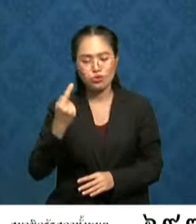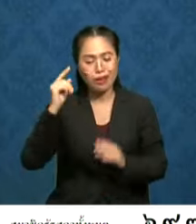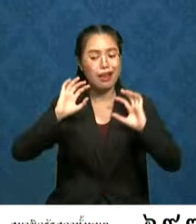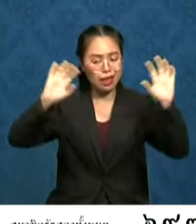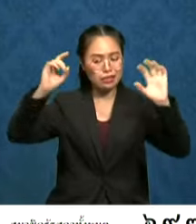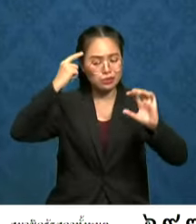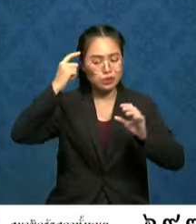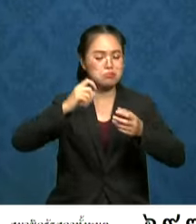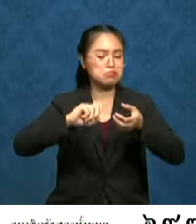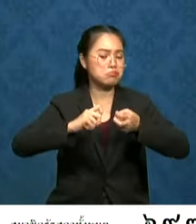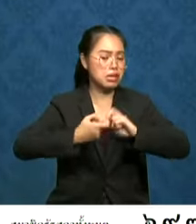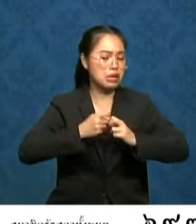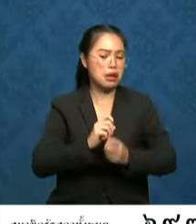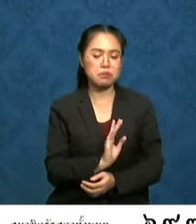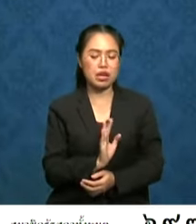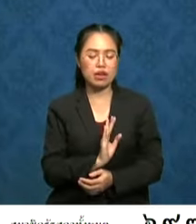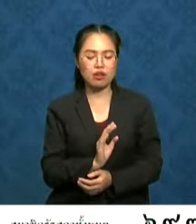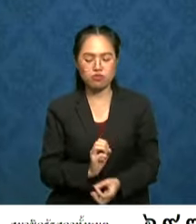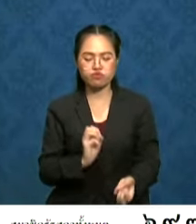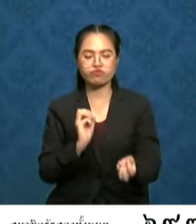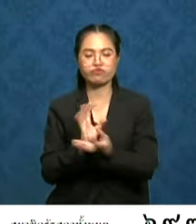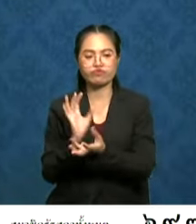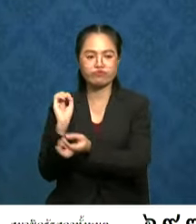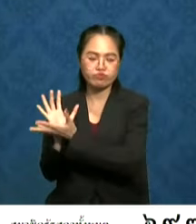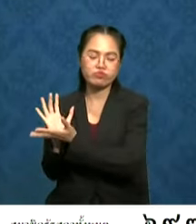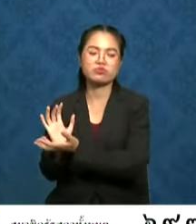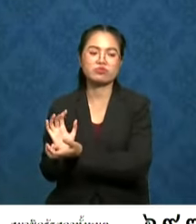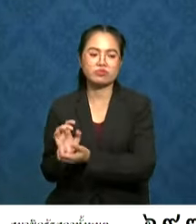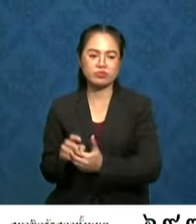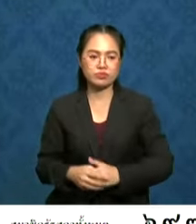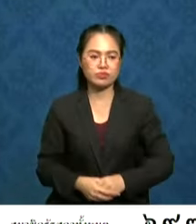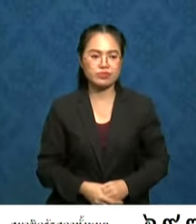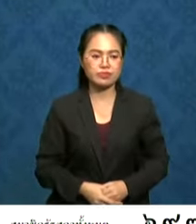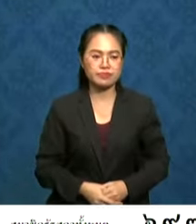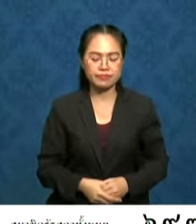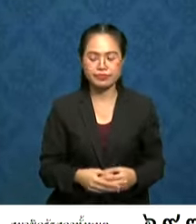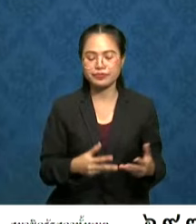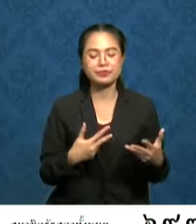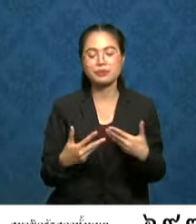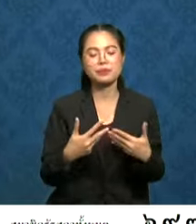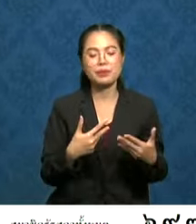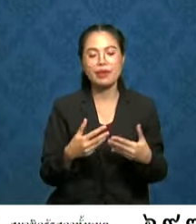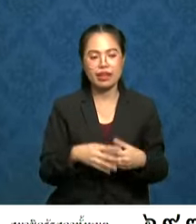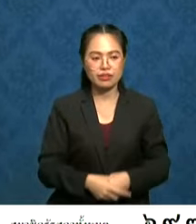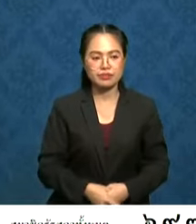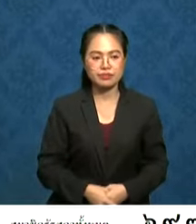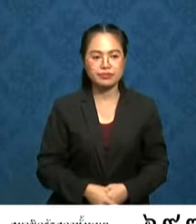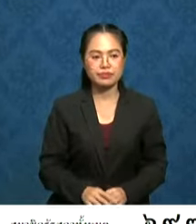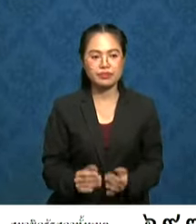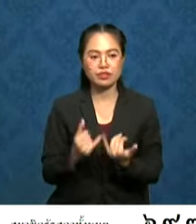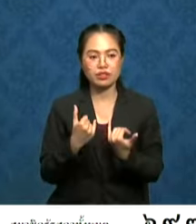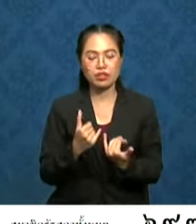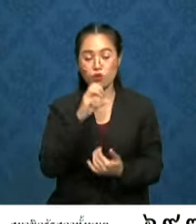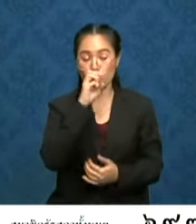าก็จะยิ่งแย่กันเข้าไปใหญ่ไม่เป็นไรค่ะทีนี้นะคะเรามาดูกัน